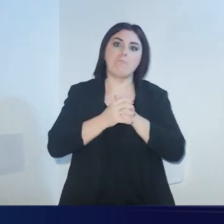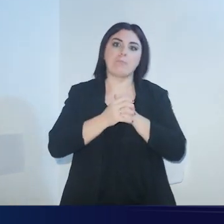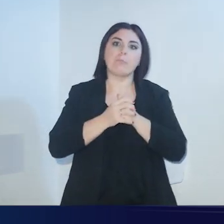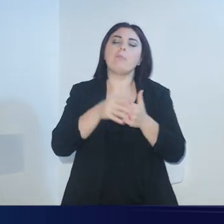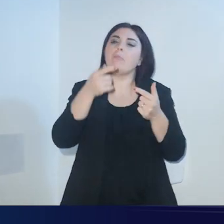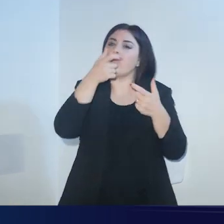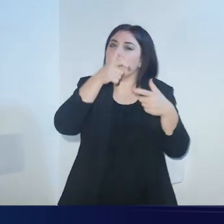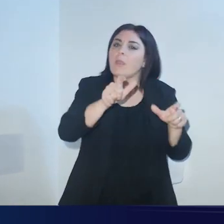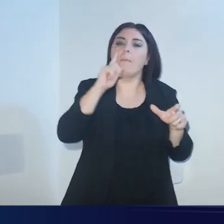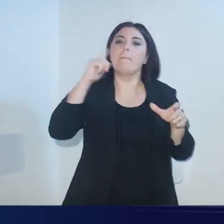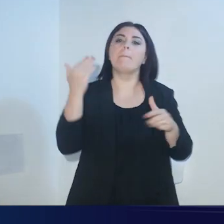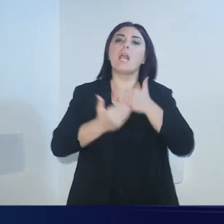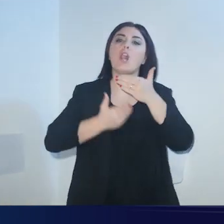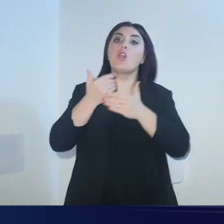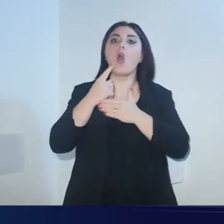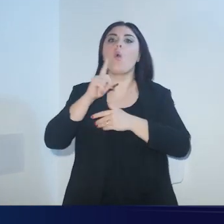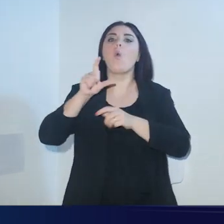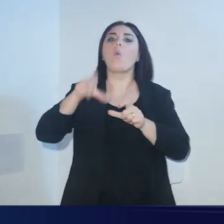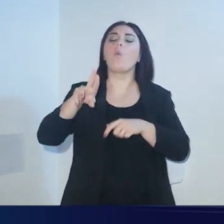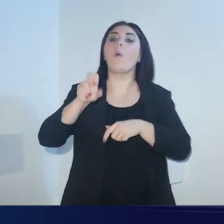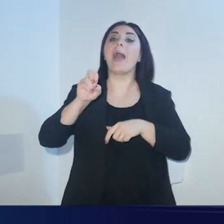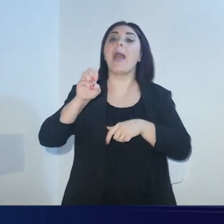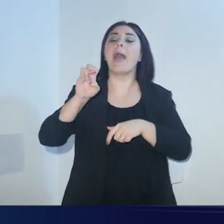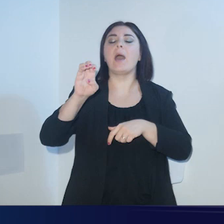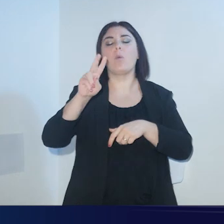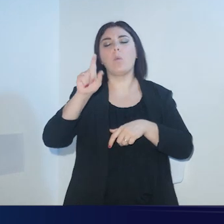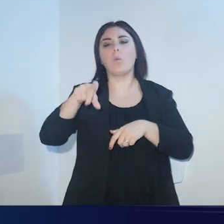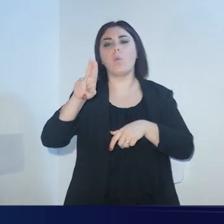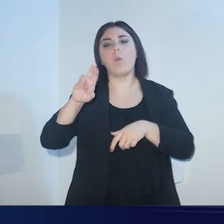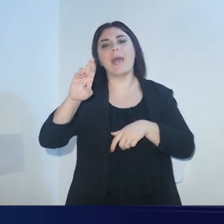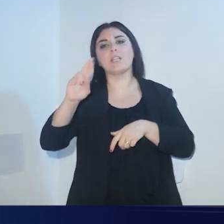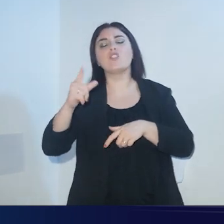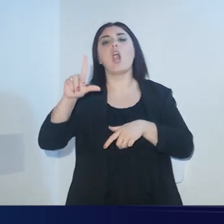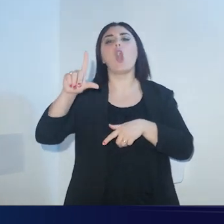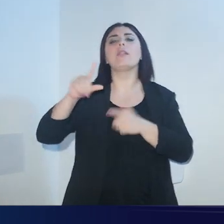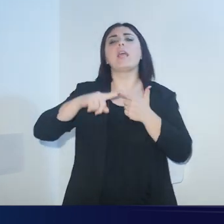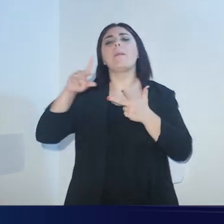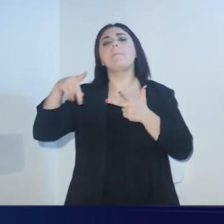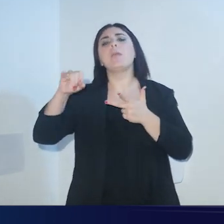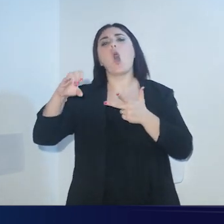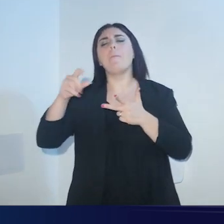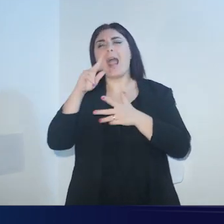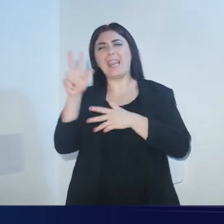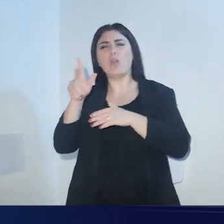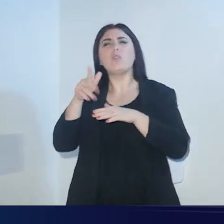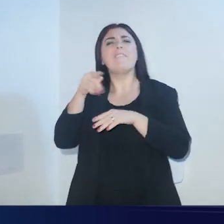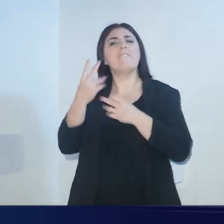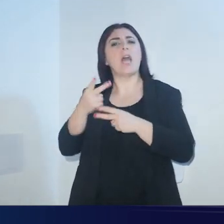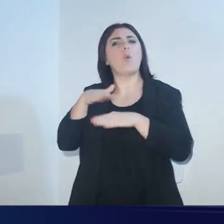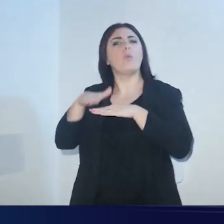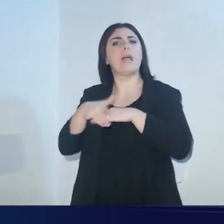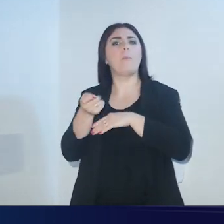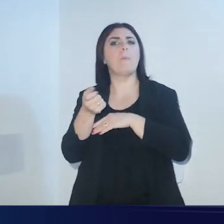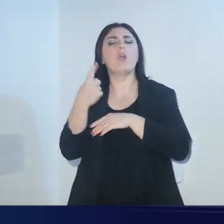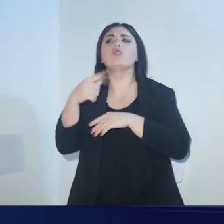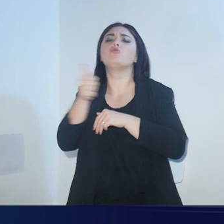che è finalizzato al miglioramento delle querce, del lontano, del pioppo, normalmente specie legnose poco utilizzate, se non